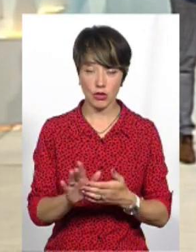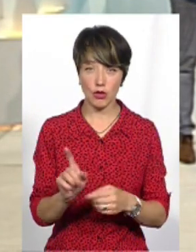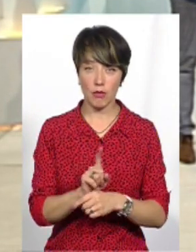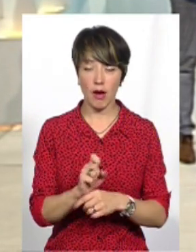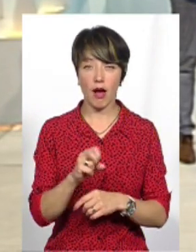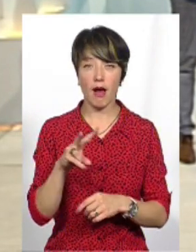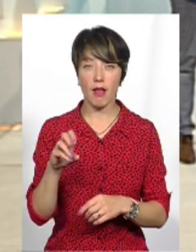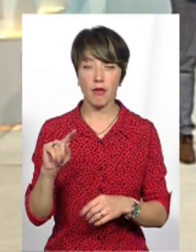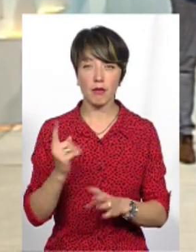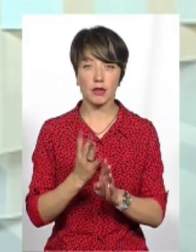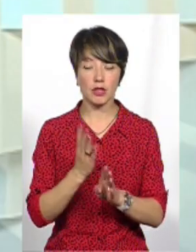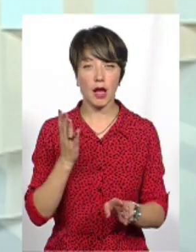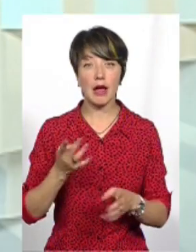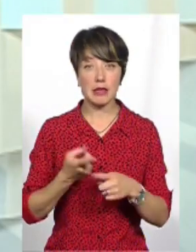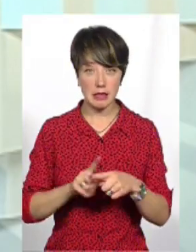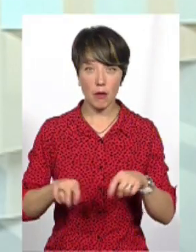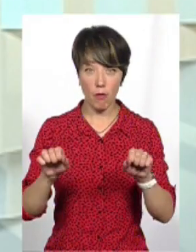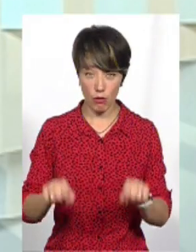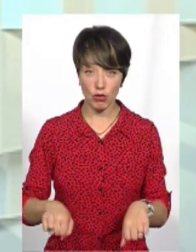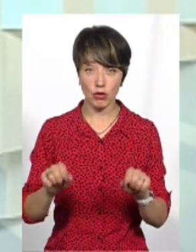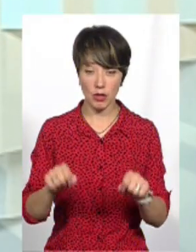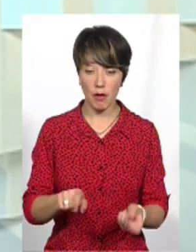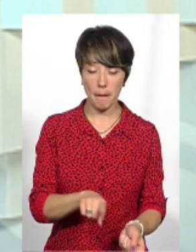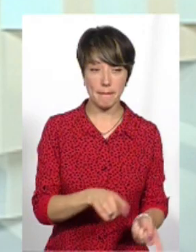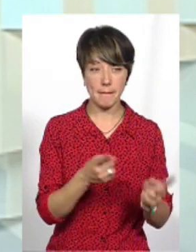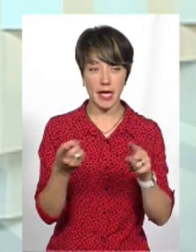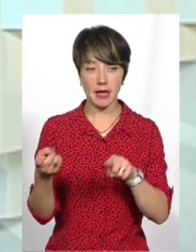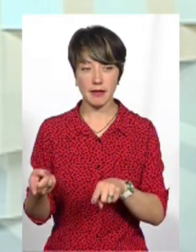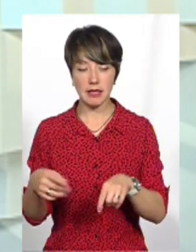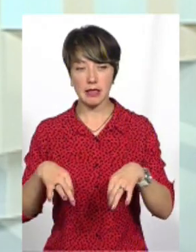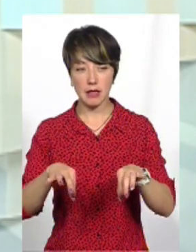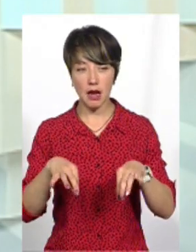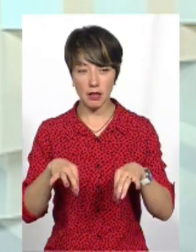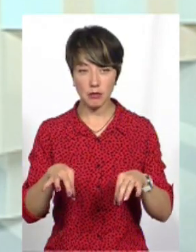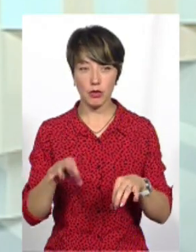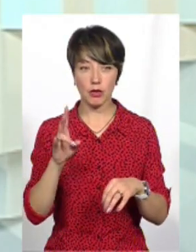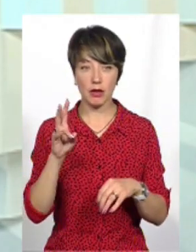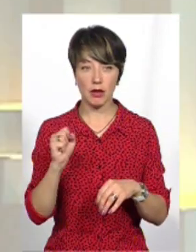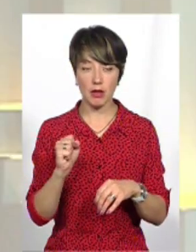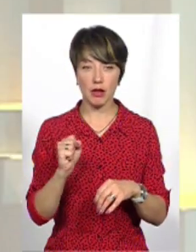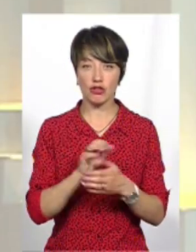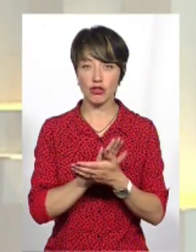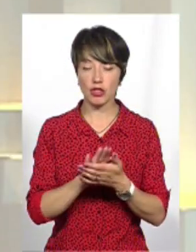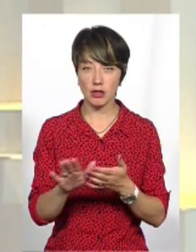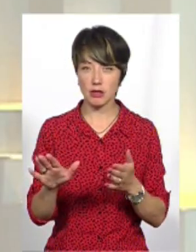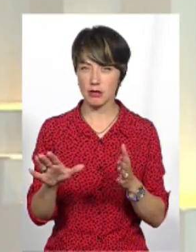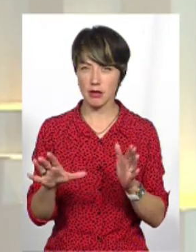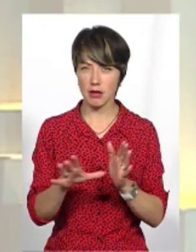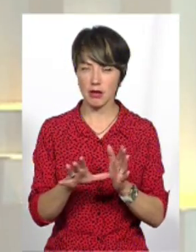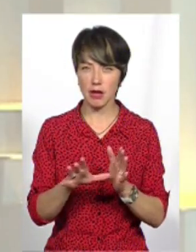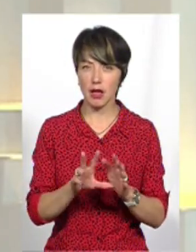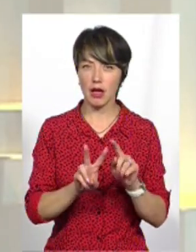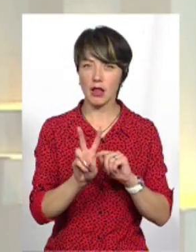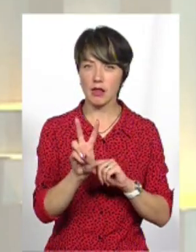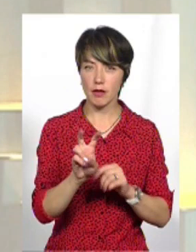нормально. Але сам перед треба зробити дорогу. А наскільки реально це ви вважаєте? Перевести от транспорт, який їздить зараз, на екологічну? Ну, ви знаєте, є дві